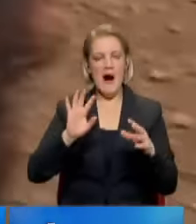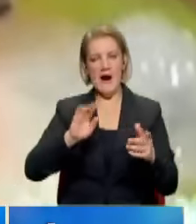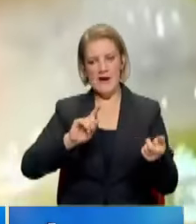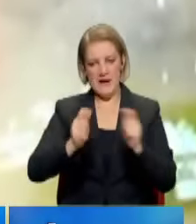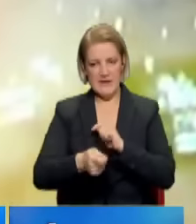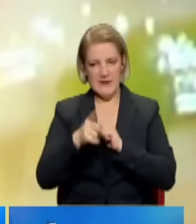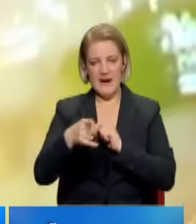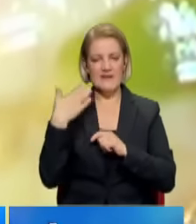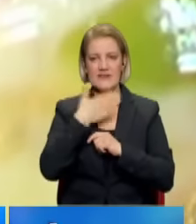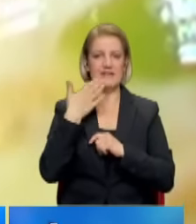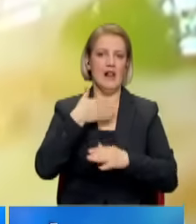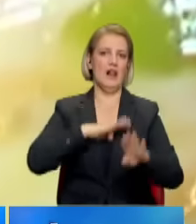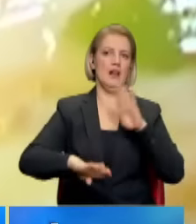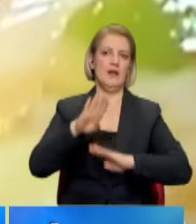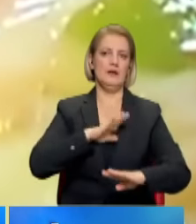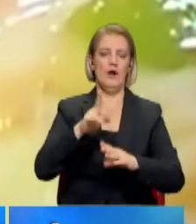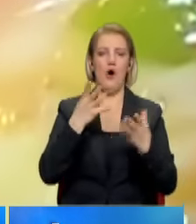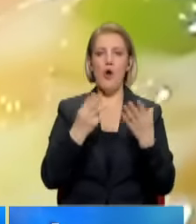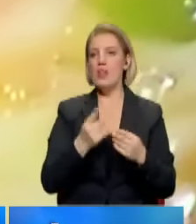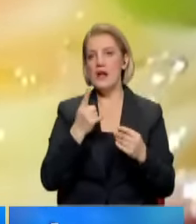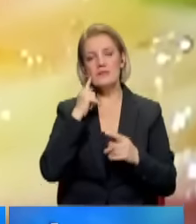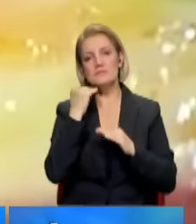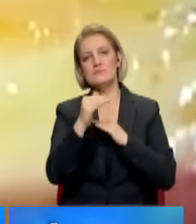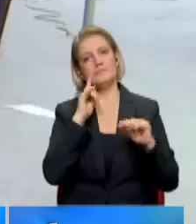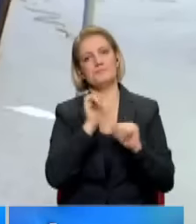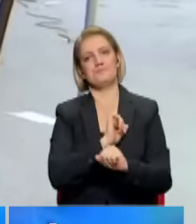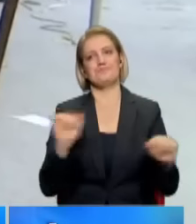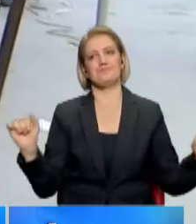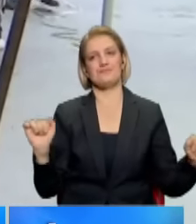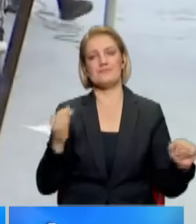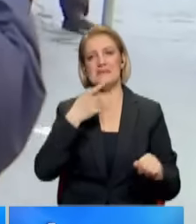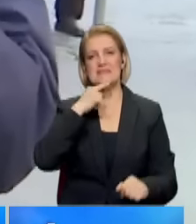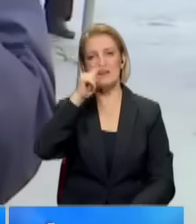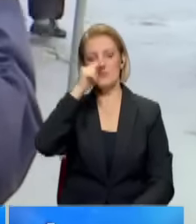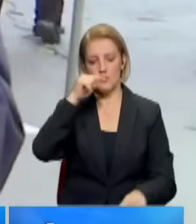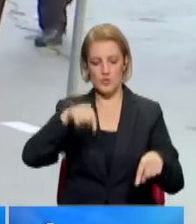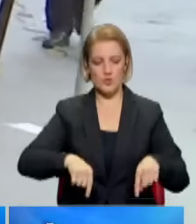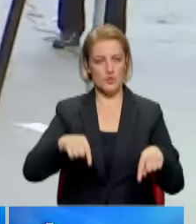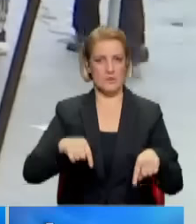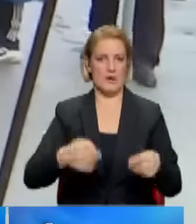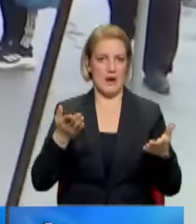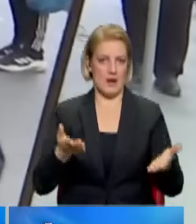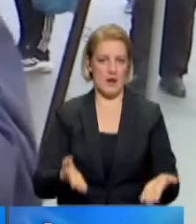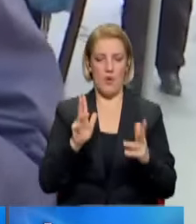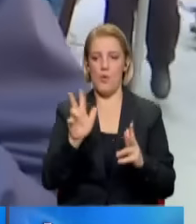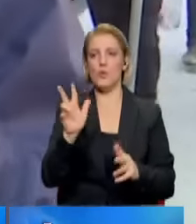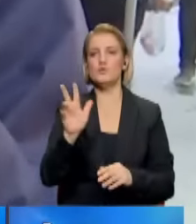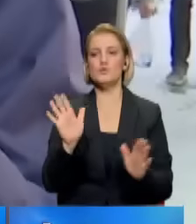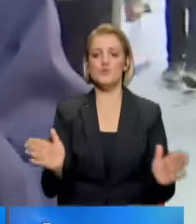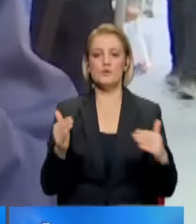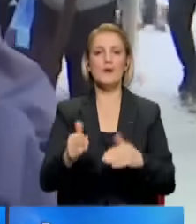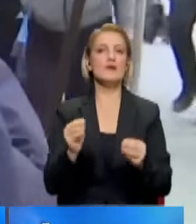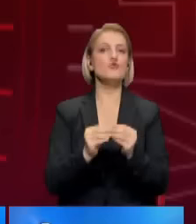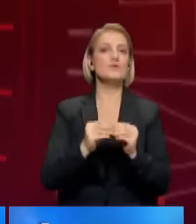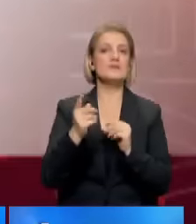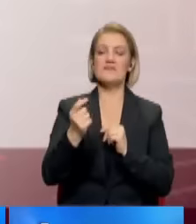yerine fırsatçılıktan yakındı. Olan yine tüketiciye oldu. Zeytinburnu'nda bulunduğumuz pazarda 30'lu yumurta kolisinin